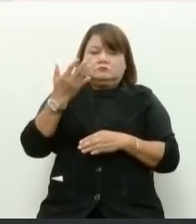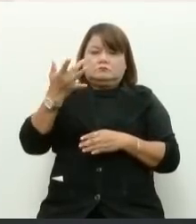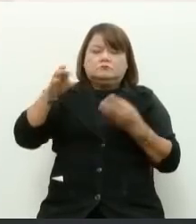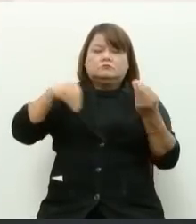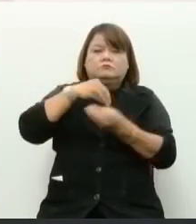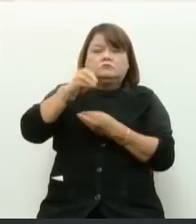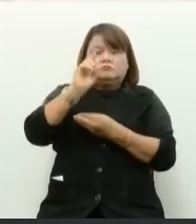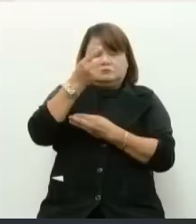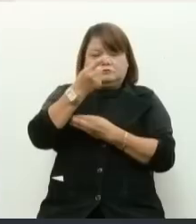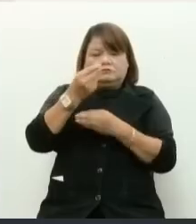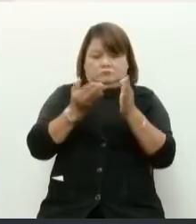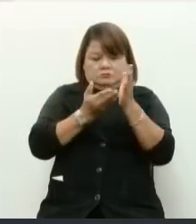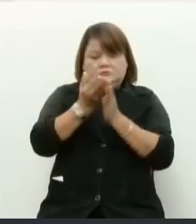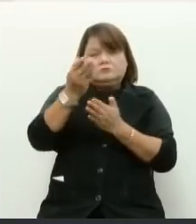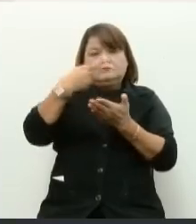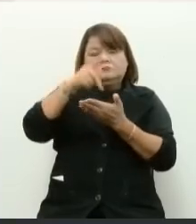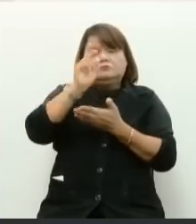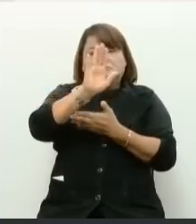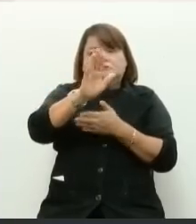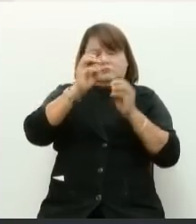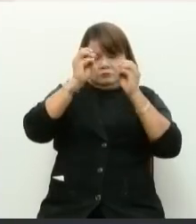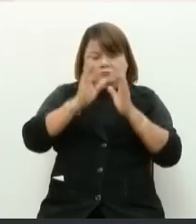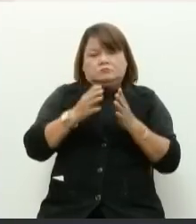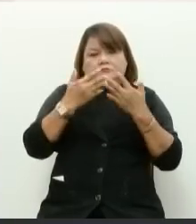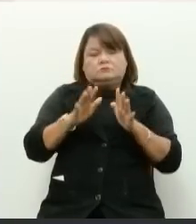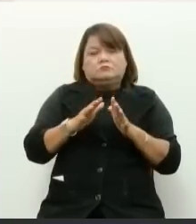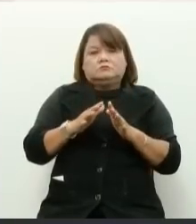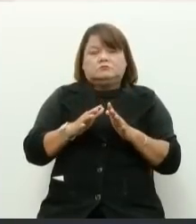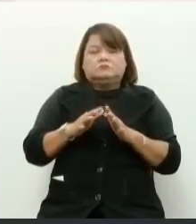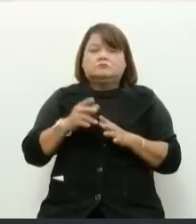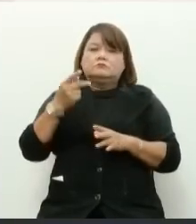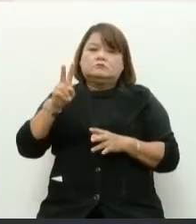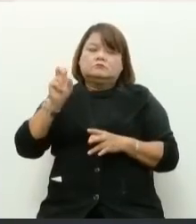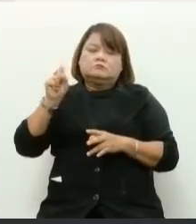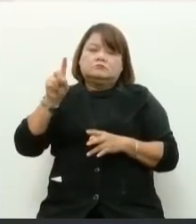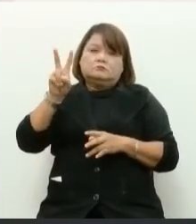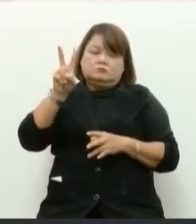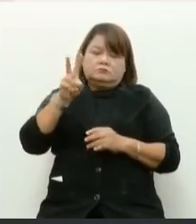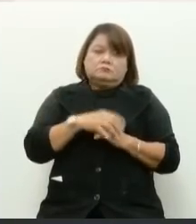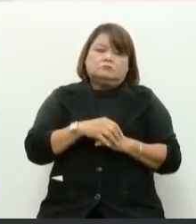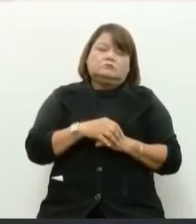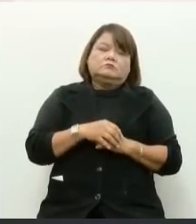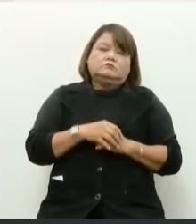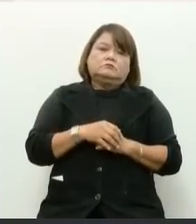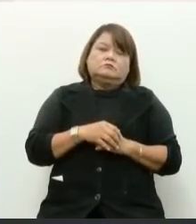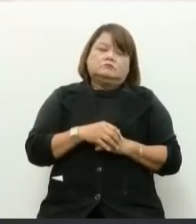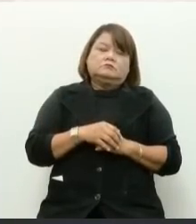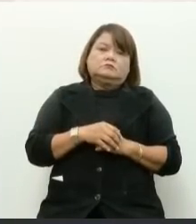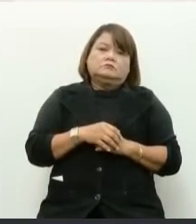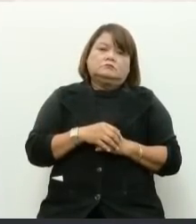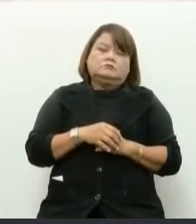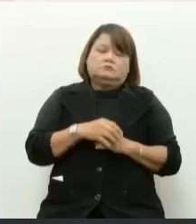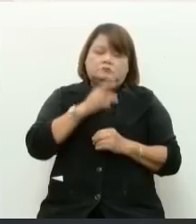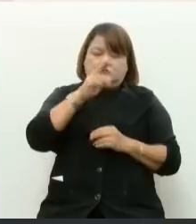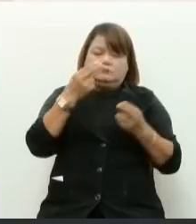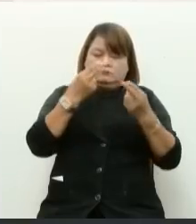ซึ่งมันเป็นสิทธิประโยชน์ของครูอยู่แล้วชำนาญการเนี่ยผมเรียนตัวเลขแบบคร่าวๆว่าคนยื่น